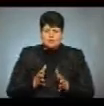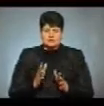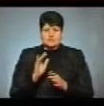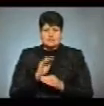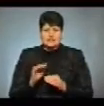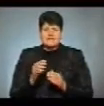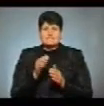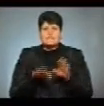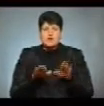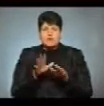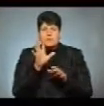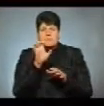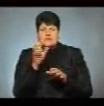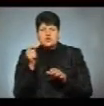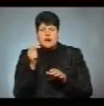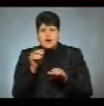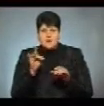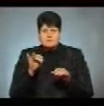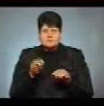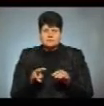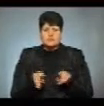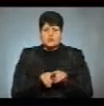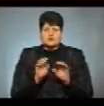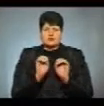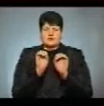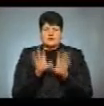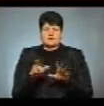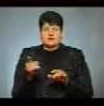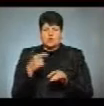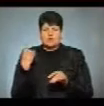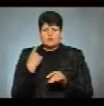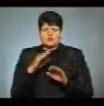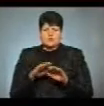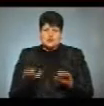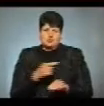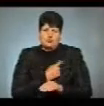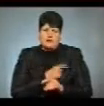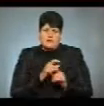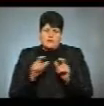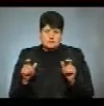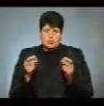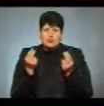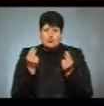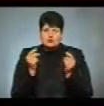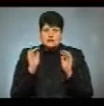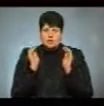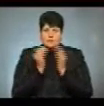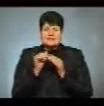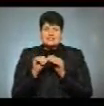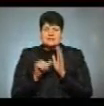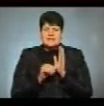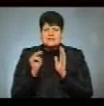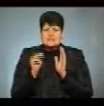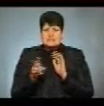500 грам. Від його теж планують передати у Тернопільську обласну дитячу лікарню. Коштує інкубатор 16